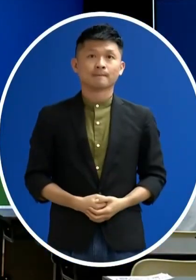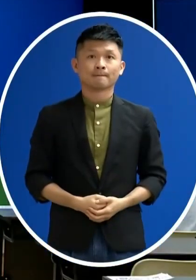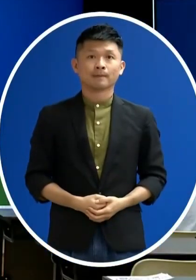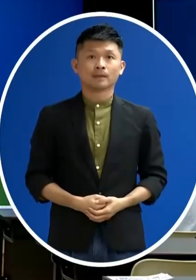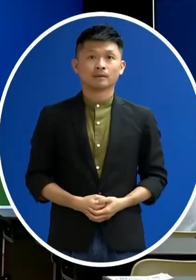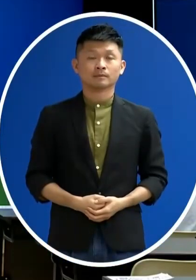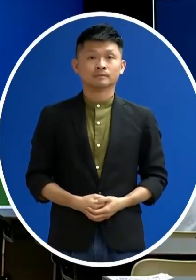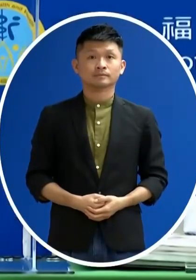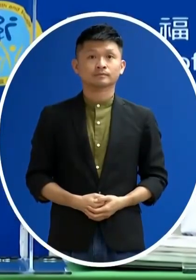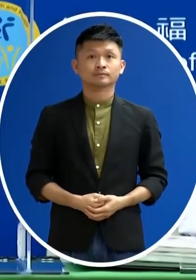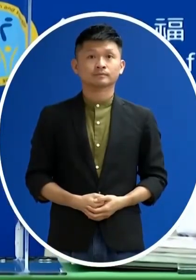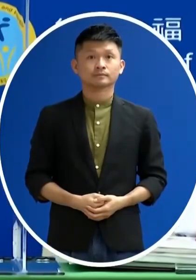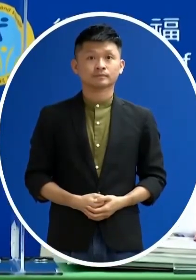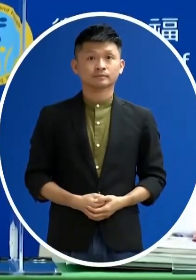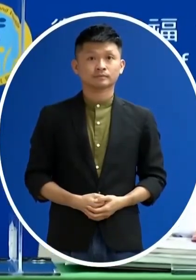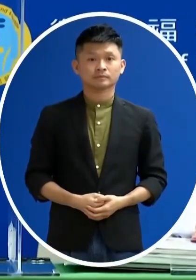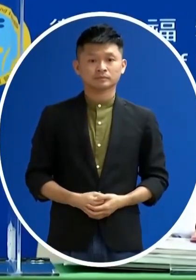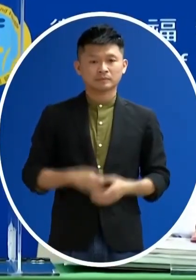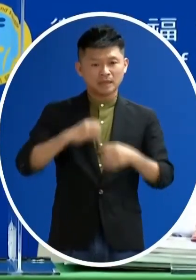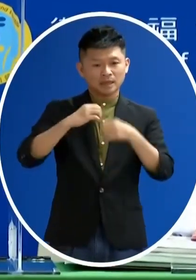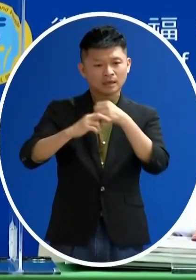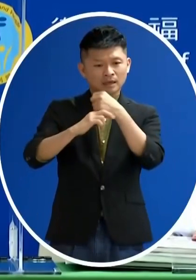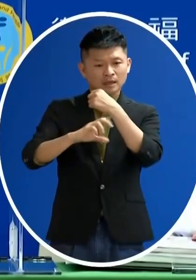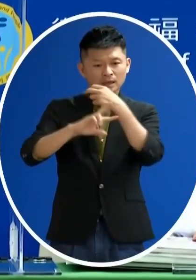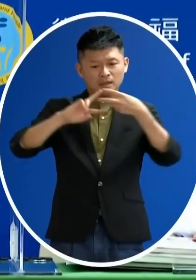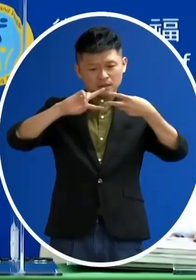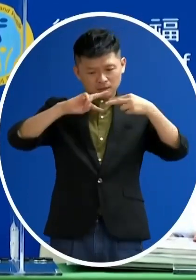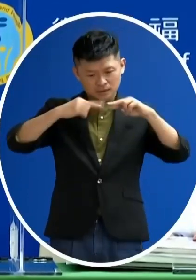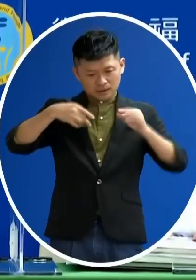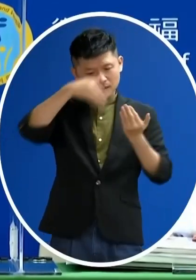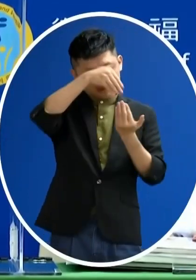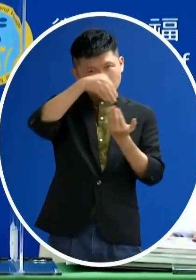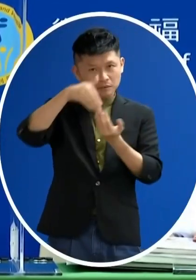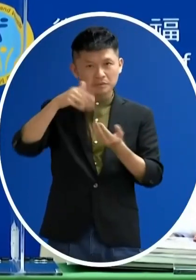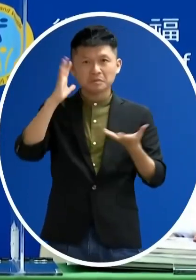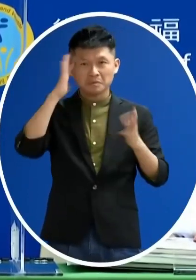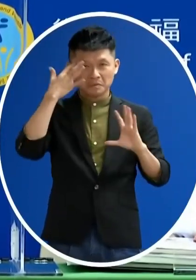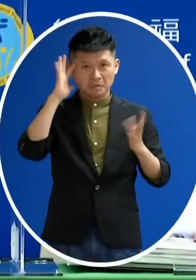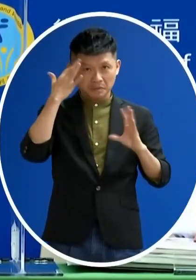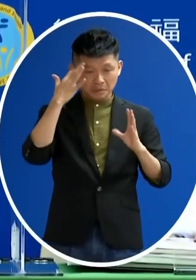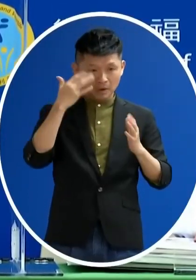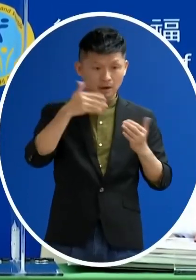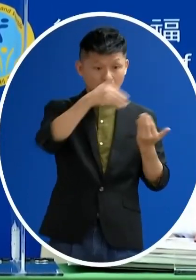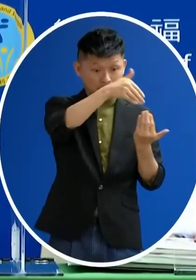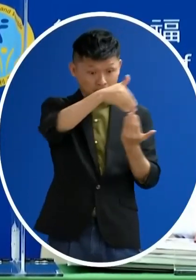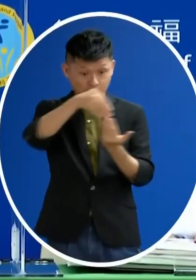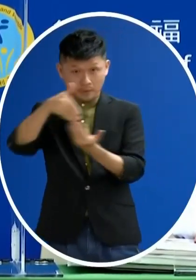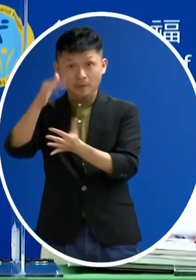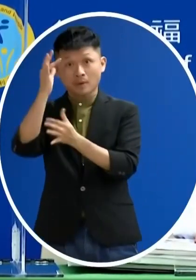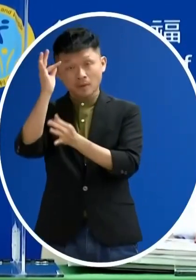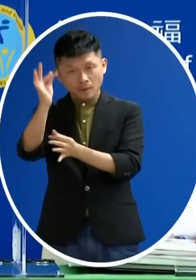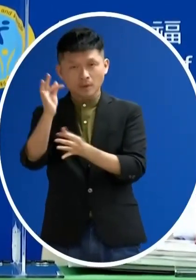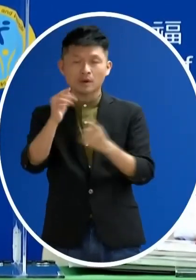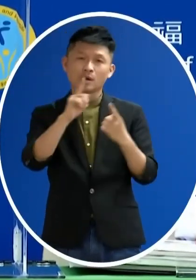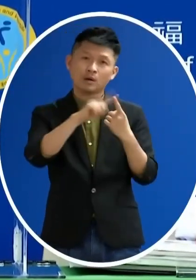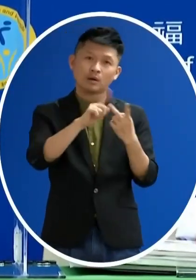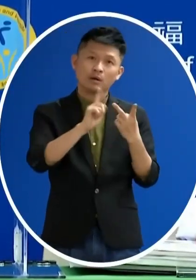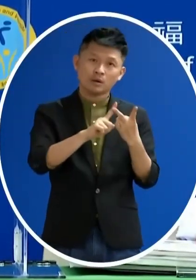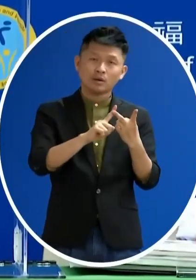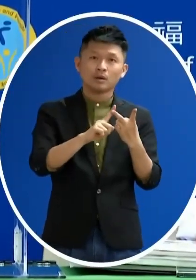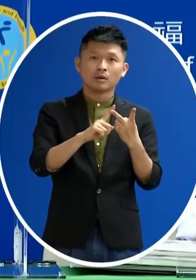整。 定序其实也是有点复杂，然后有一个是完整的病毒的完整的定序，有一种是就是这